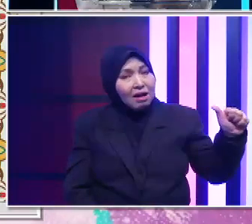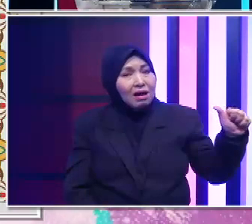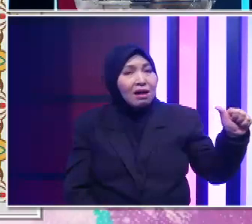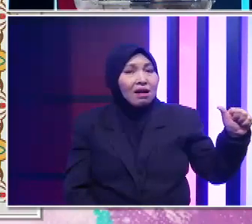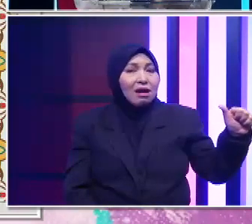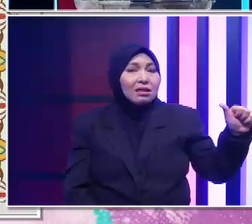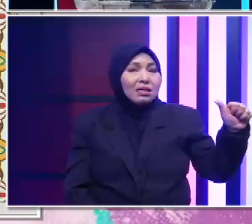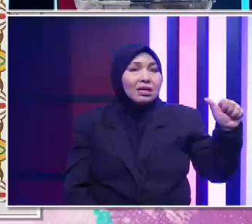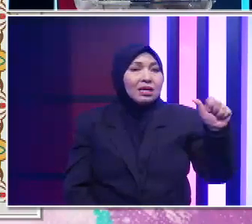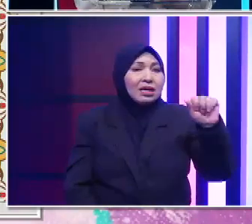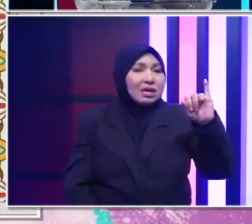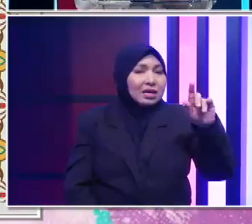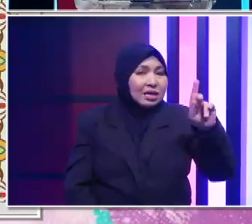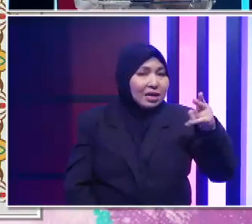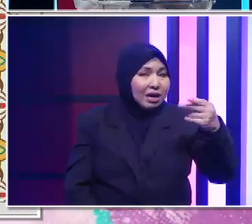usah